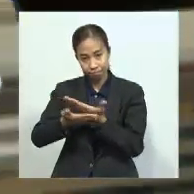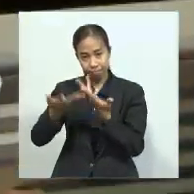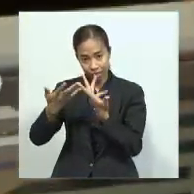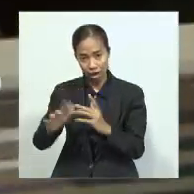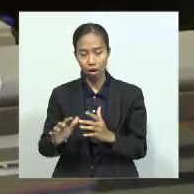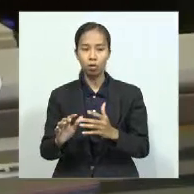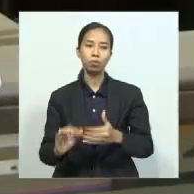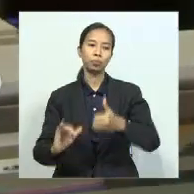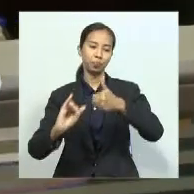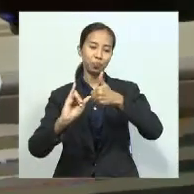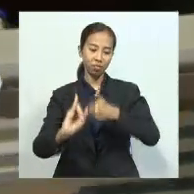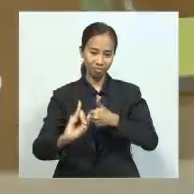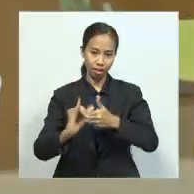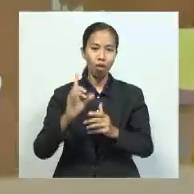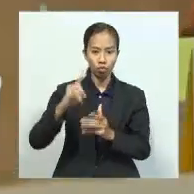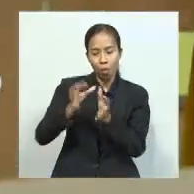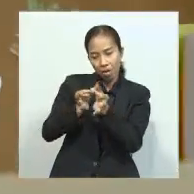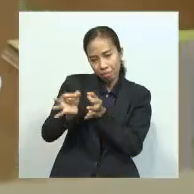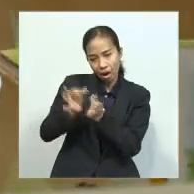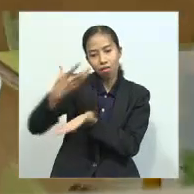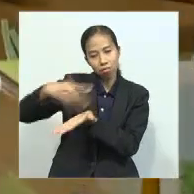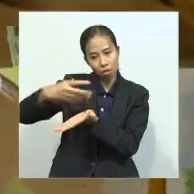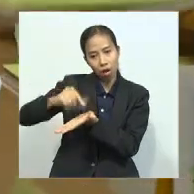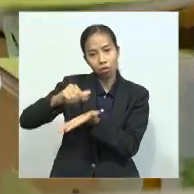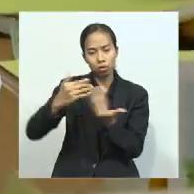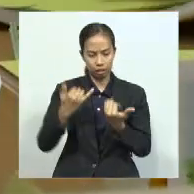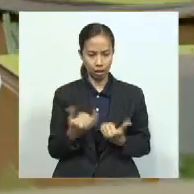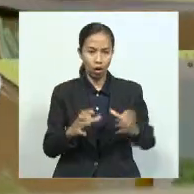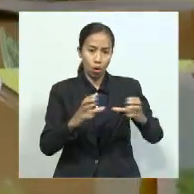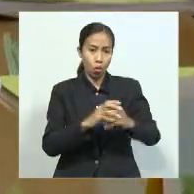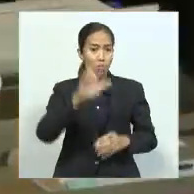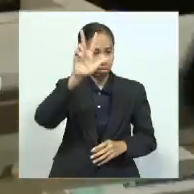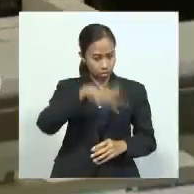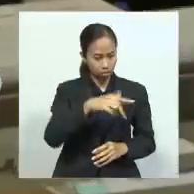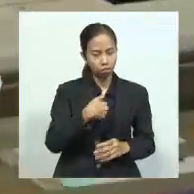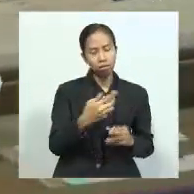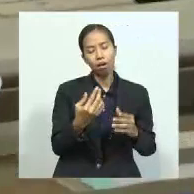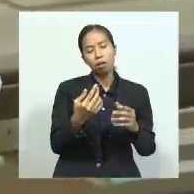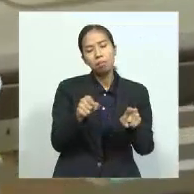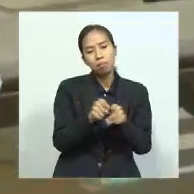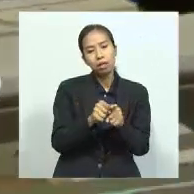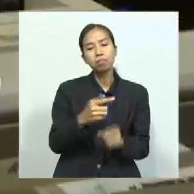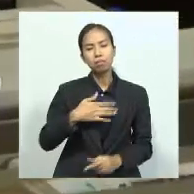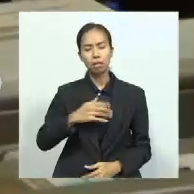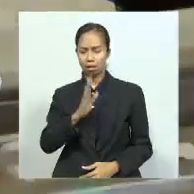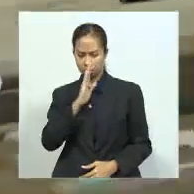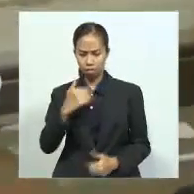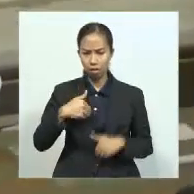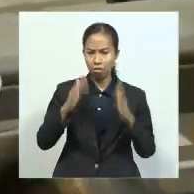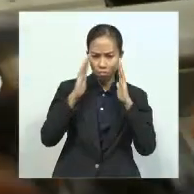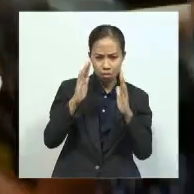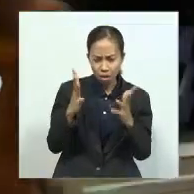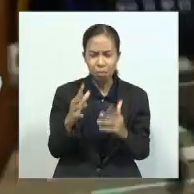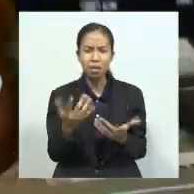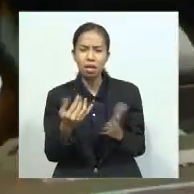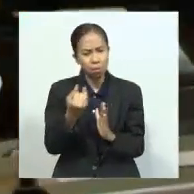ชี้แจงต่อศาลโดยพรรคไทยรักษาชาติก็ได้ยื่นคำชี้แจงแก้ข้อกล่าวหายืนยันเจตนาบริสุทธิ์โดยเชื่อว่า